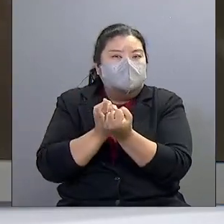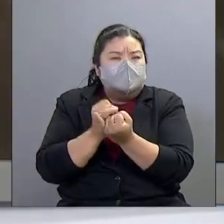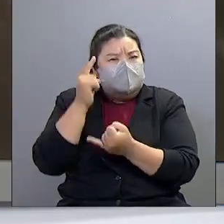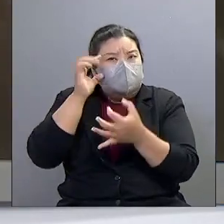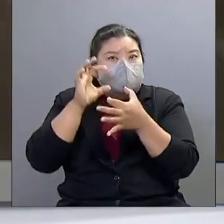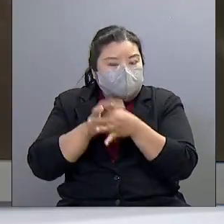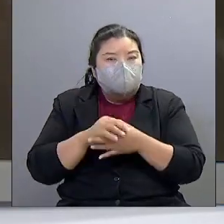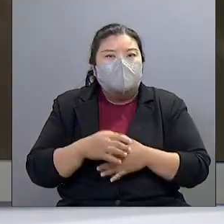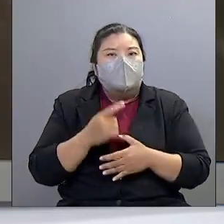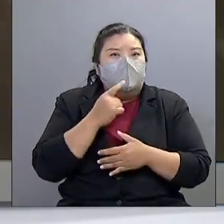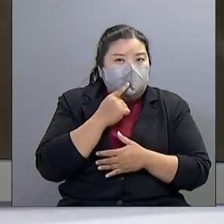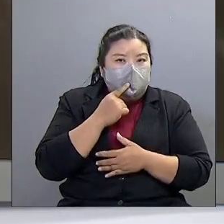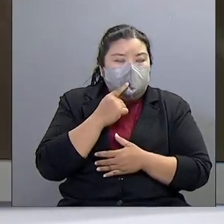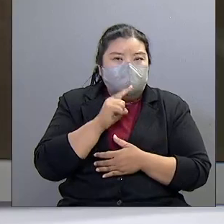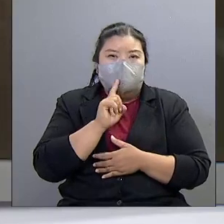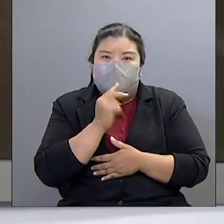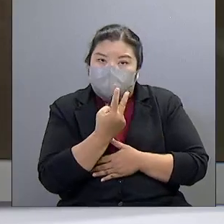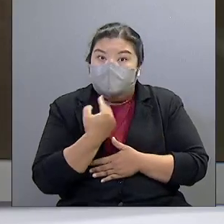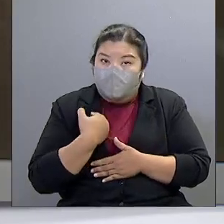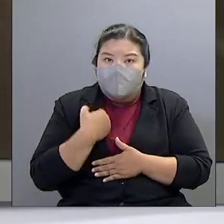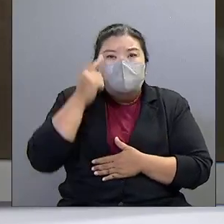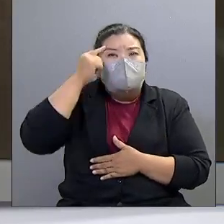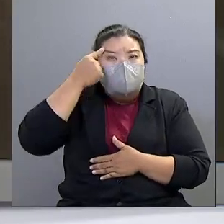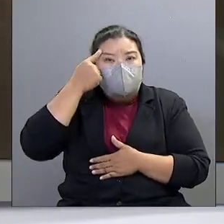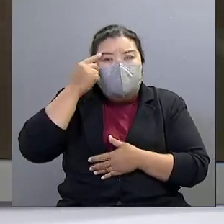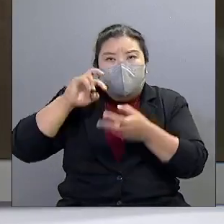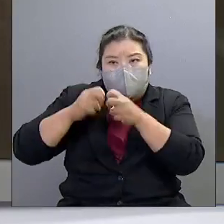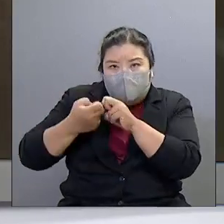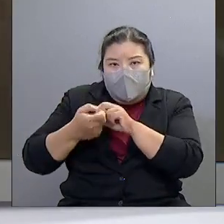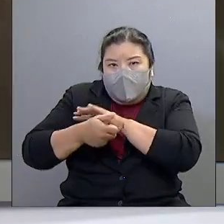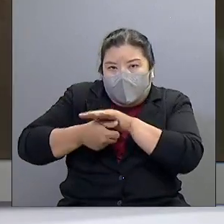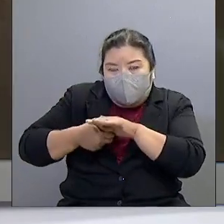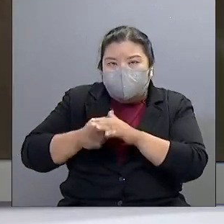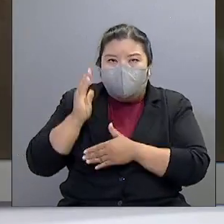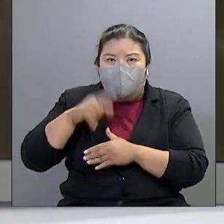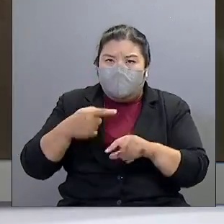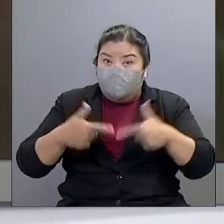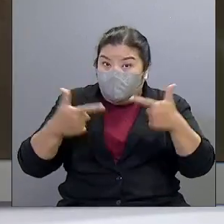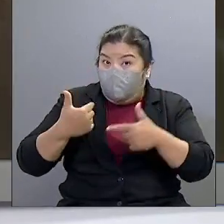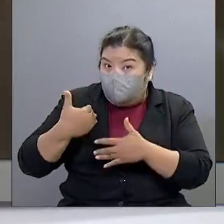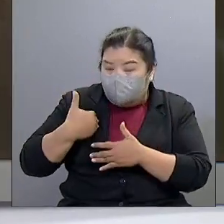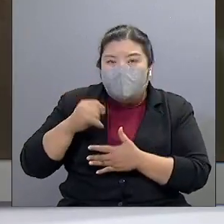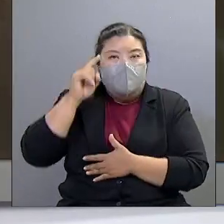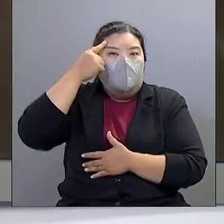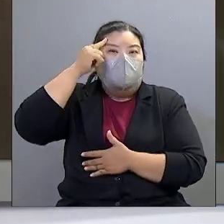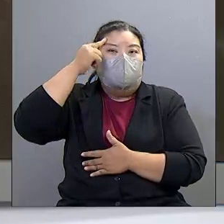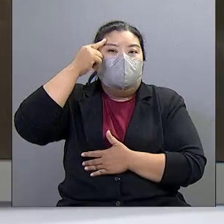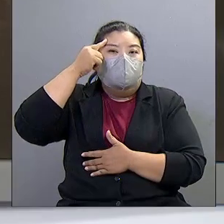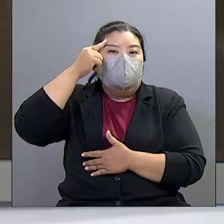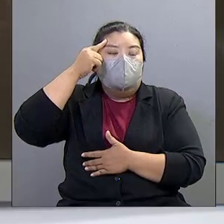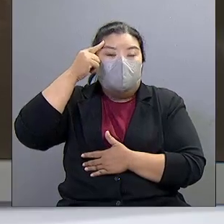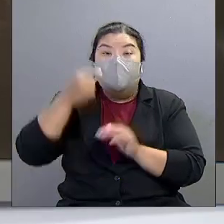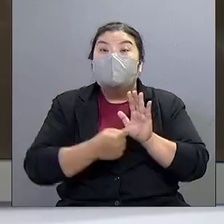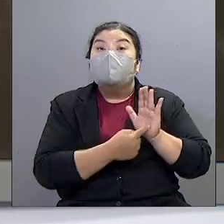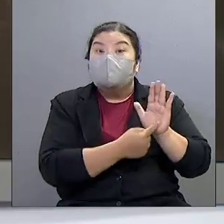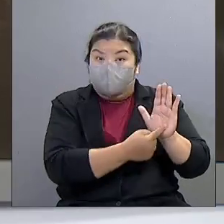ปากอย่างใจอย่างไหมรอวันปะทุหรือเปล่าหรือว่าต้องรอชมข้อเท็จจริงกันต่อไปค่ะอย่างเรื่องของร่